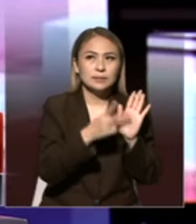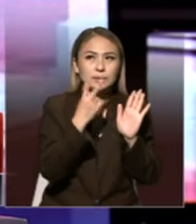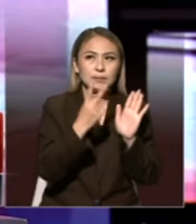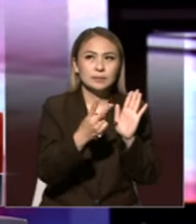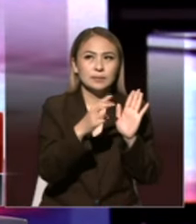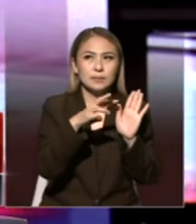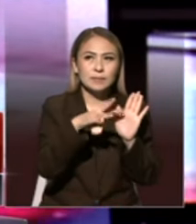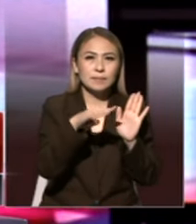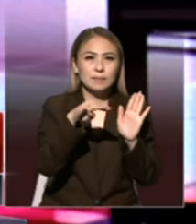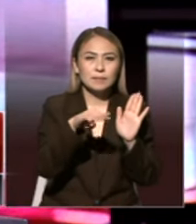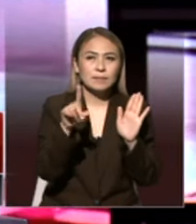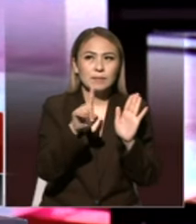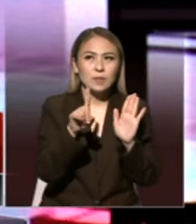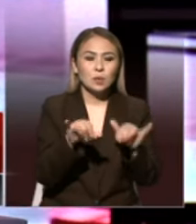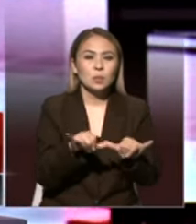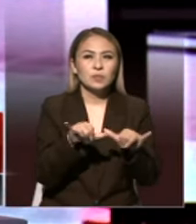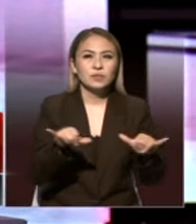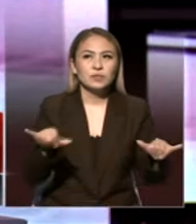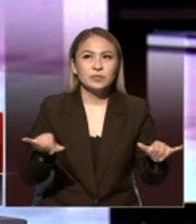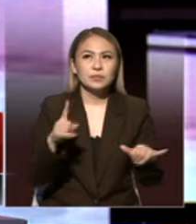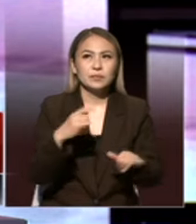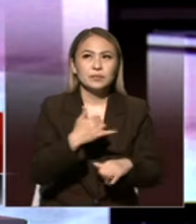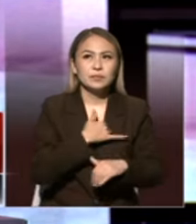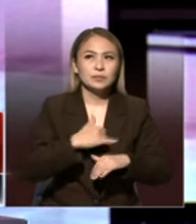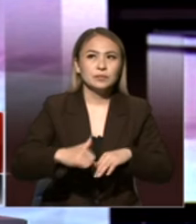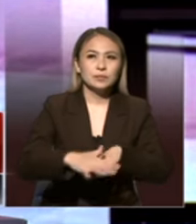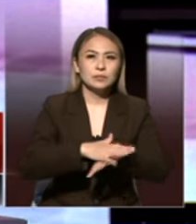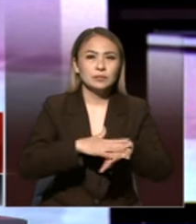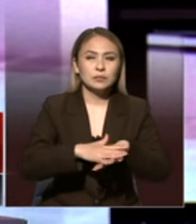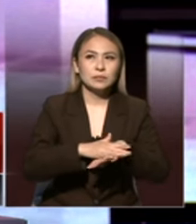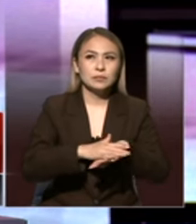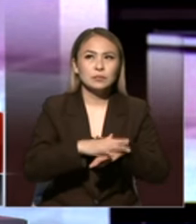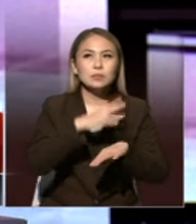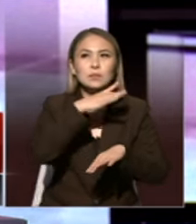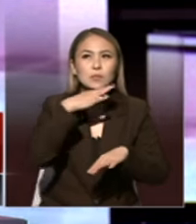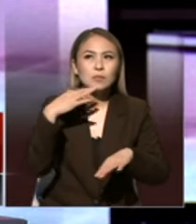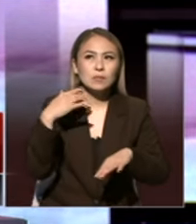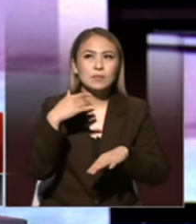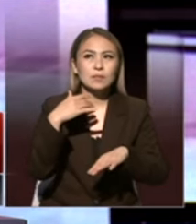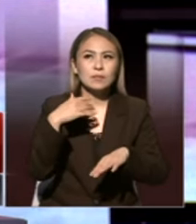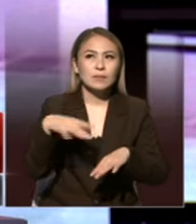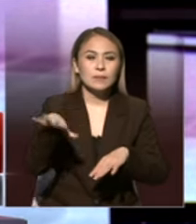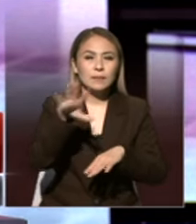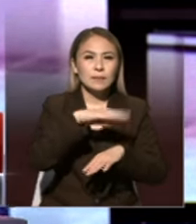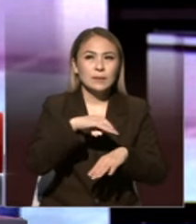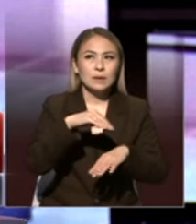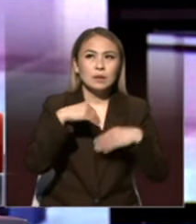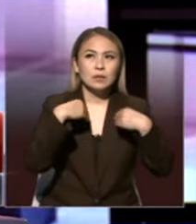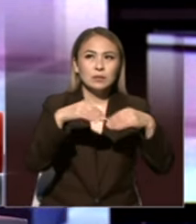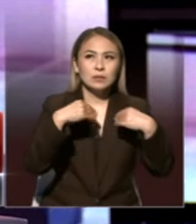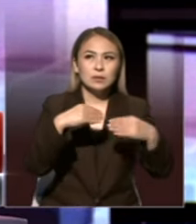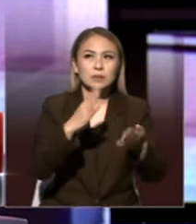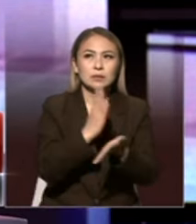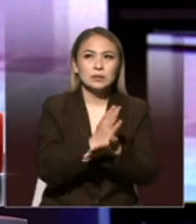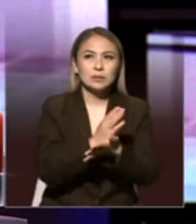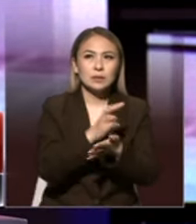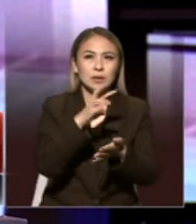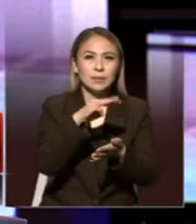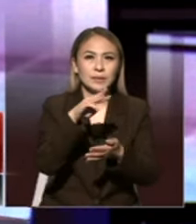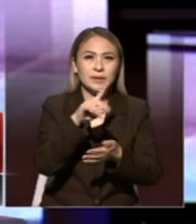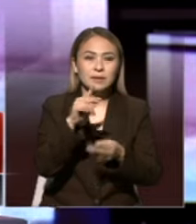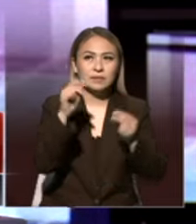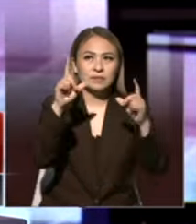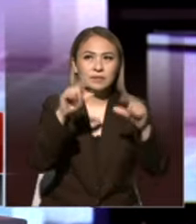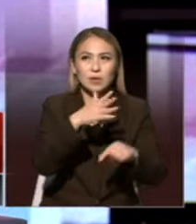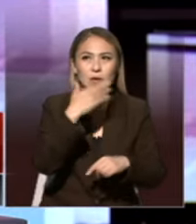жаңа МТЗ-нің көбейгені, неге біздің нарықта ол көп? Біз енді шаруалардың арасында мынандай әңгіме жүр. МТЗ түспей қойды